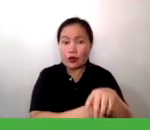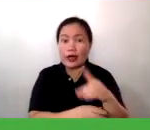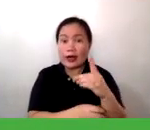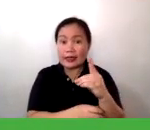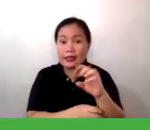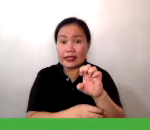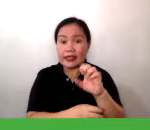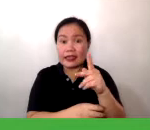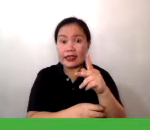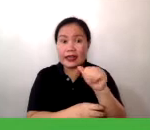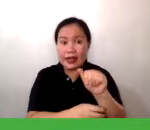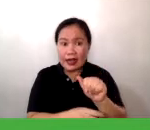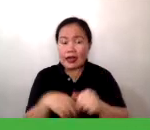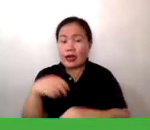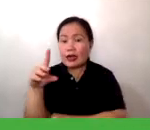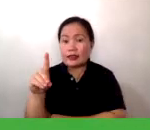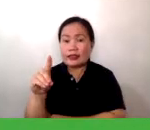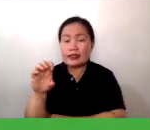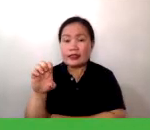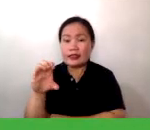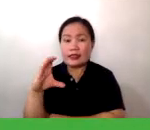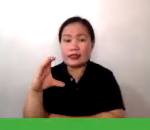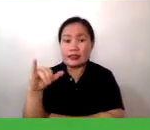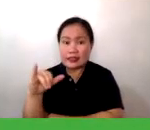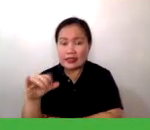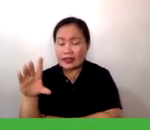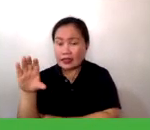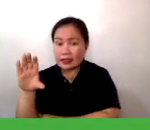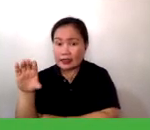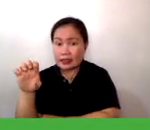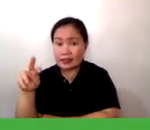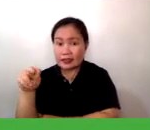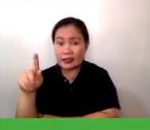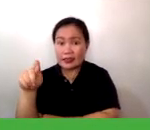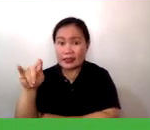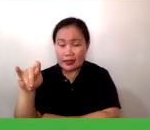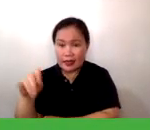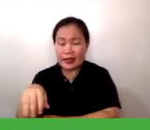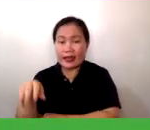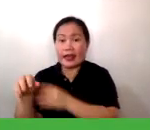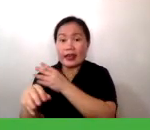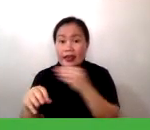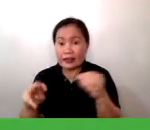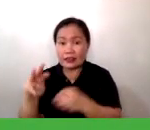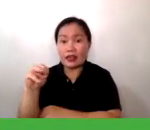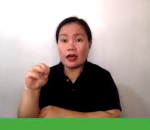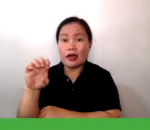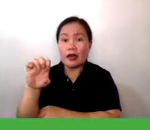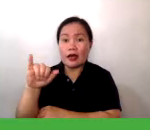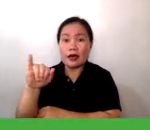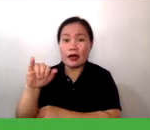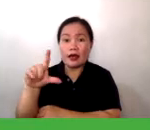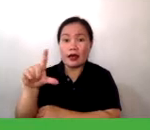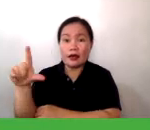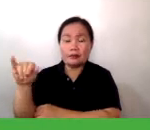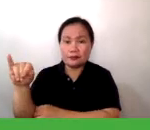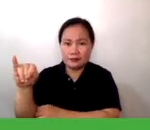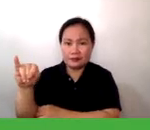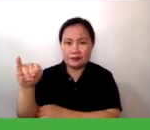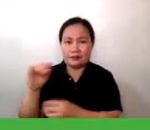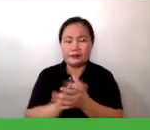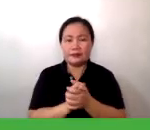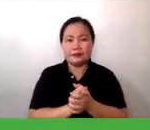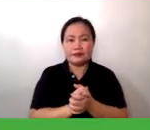para mas madaling ma-memorize, you may use the acronym for, o yung, ano tawag nito,